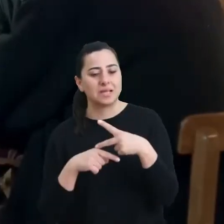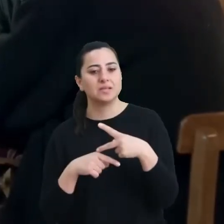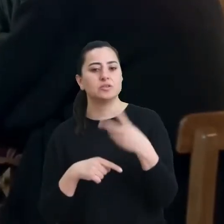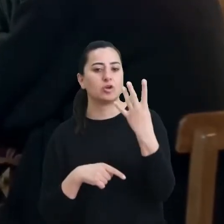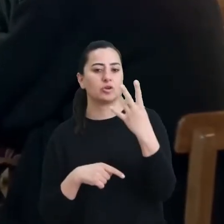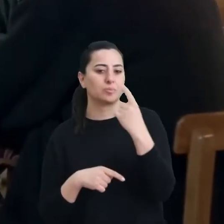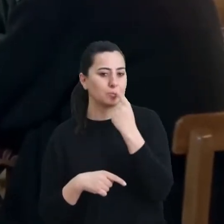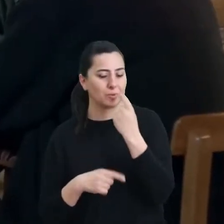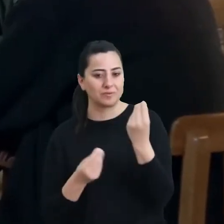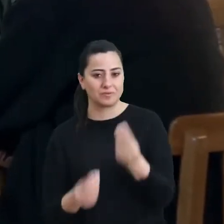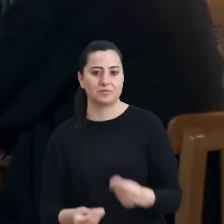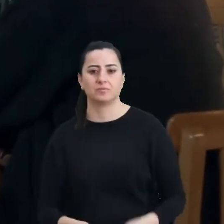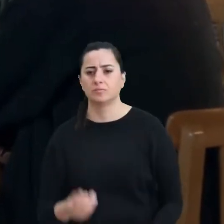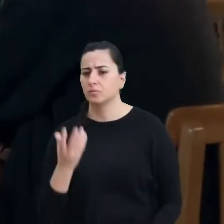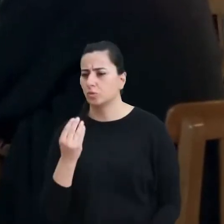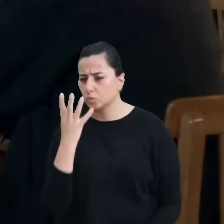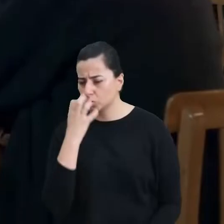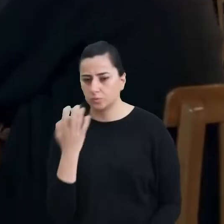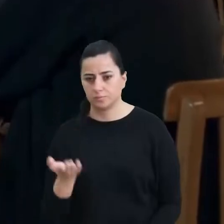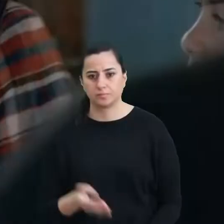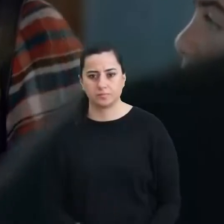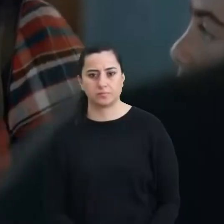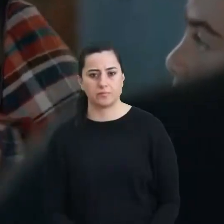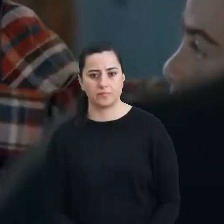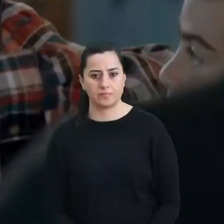4 pipet. Ne oldu lan, ne bu surat?